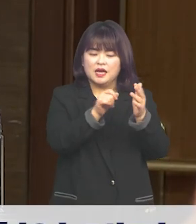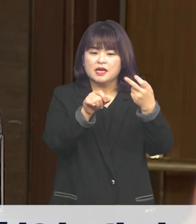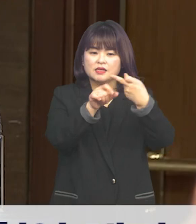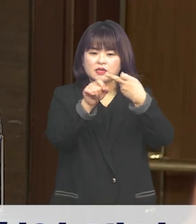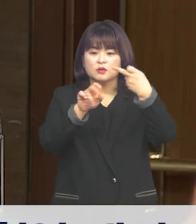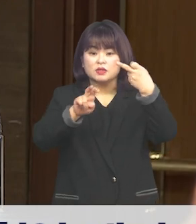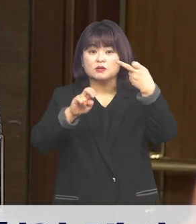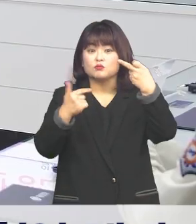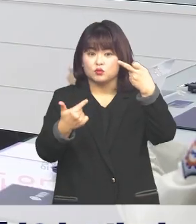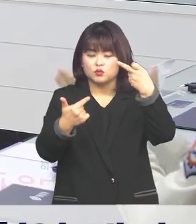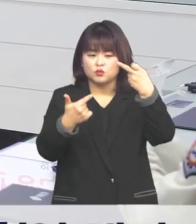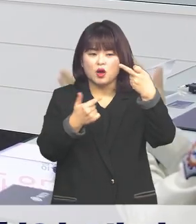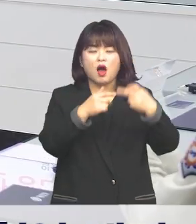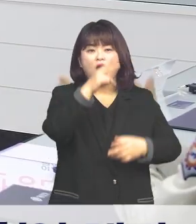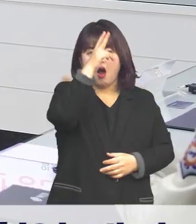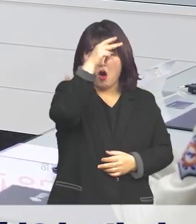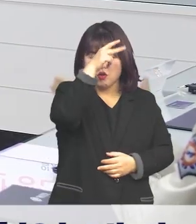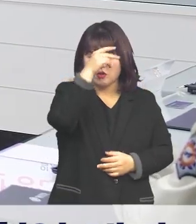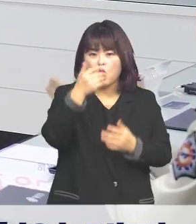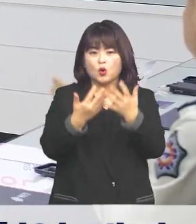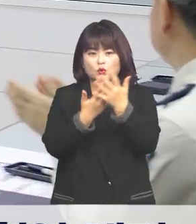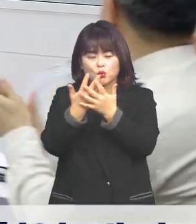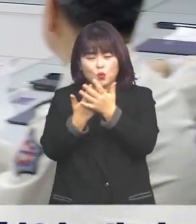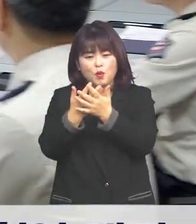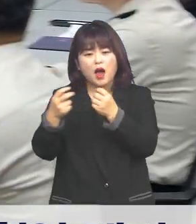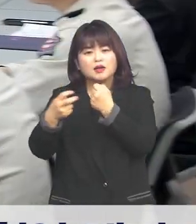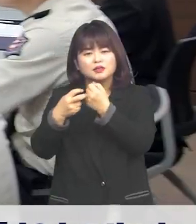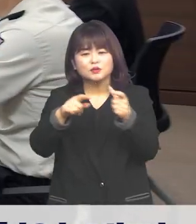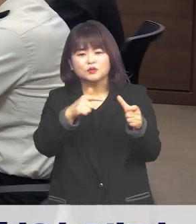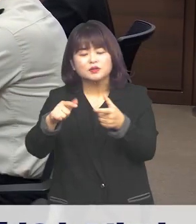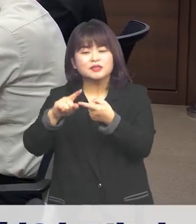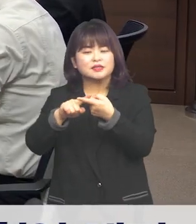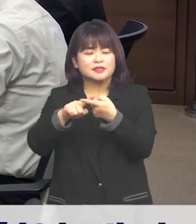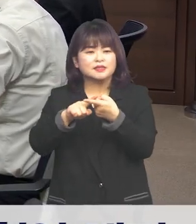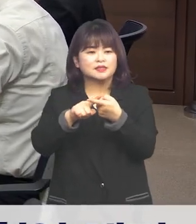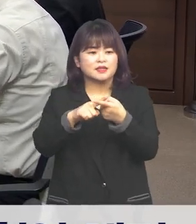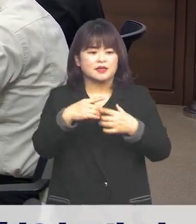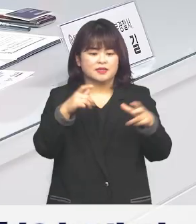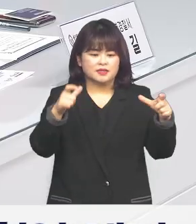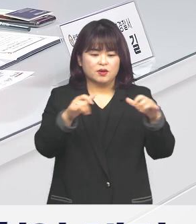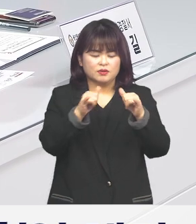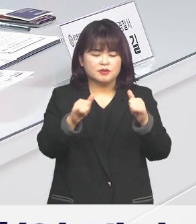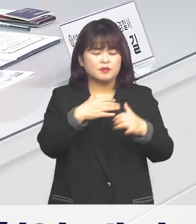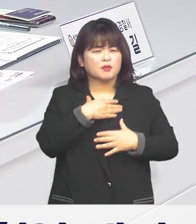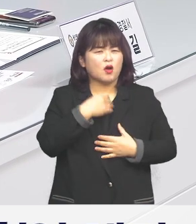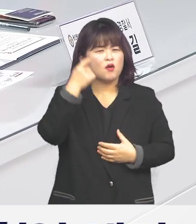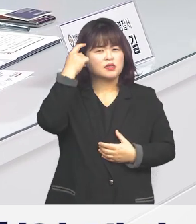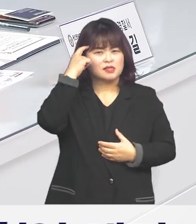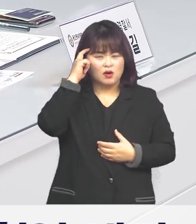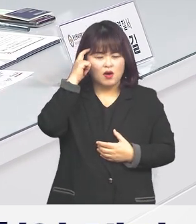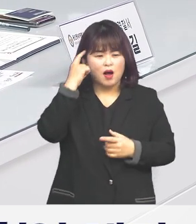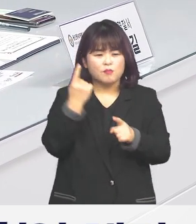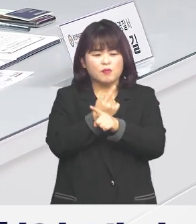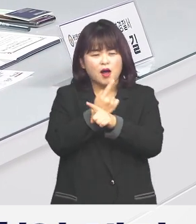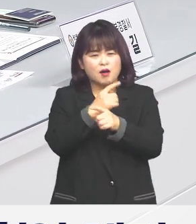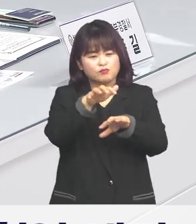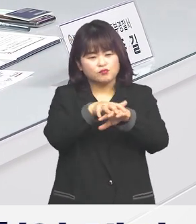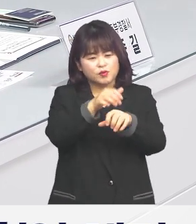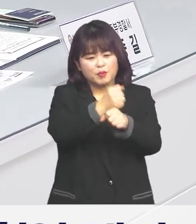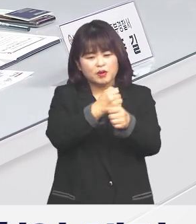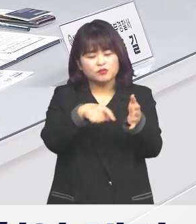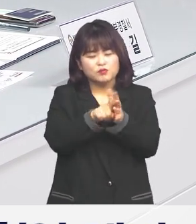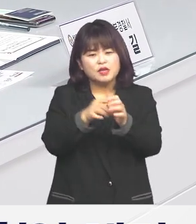용인특례시는 26일 경찰과 소방, 지역 내 의료기관과 함께 시민의 안전과 정신건강 위기 대응 체계를 구축하기